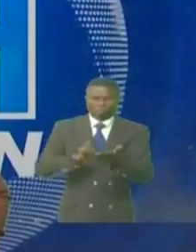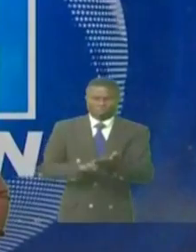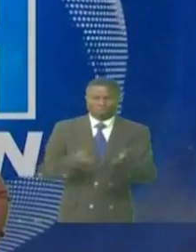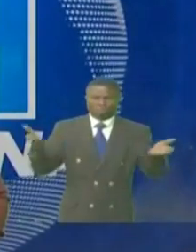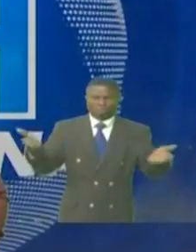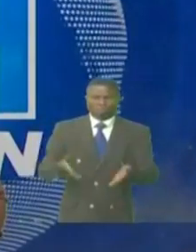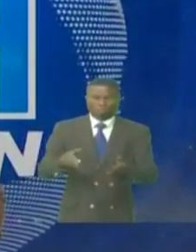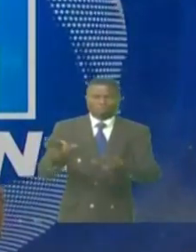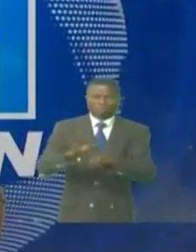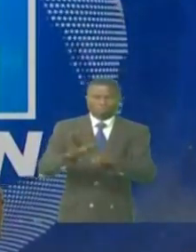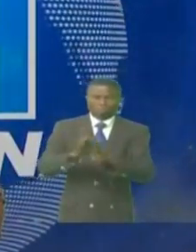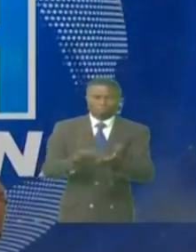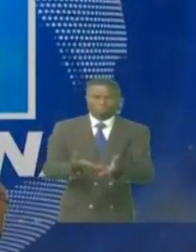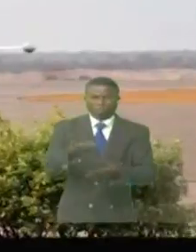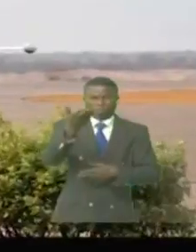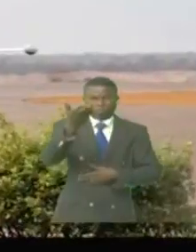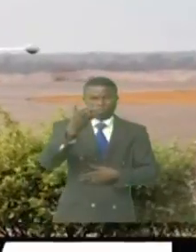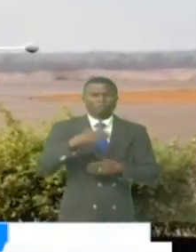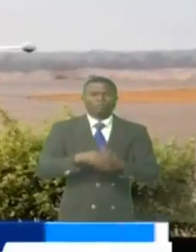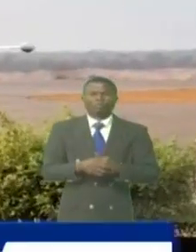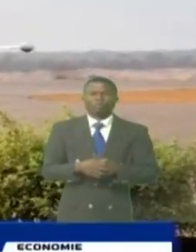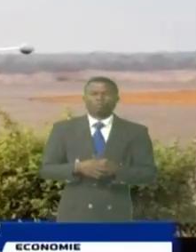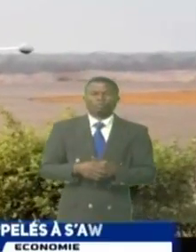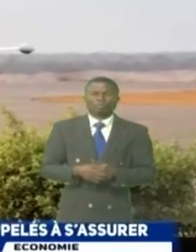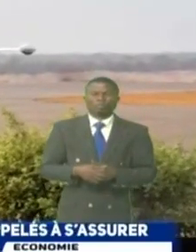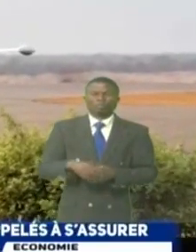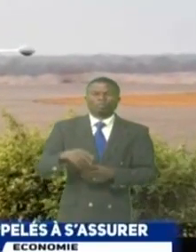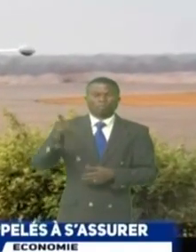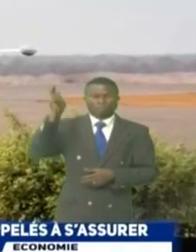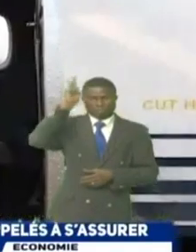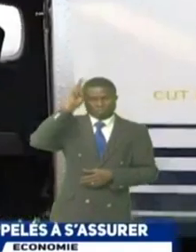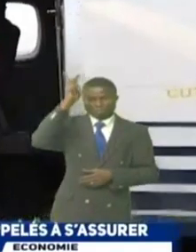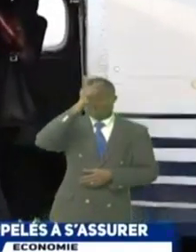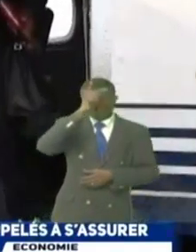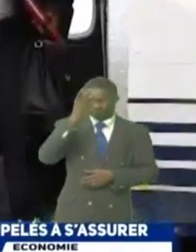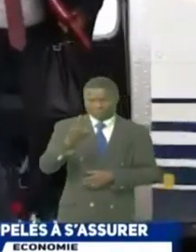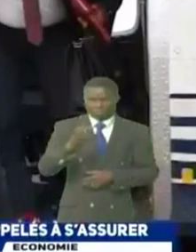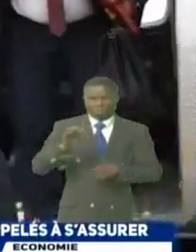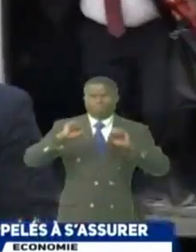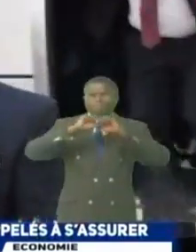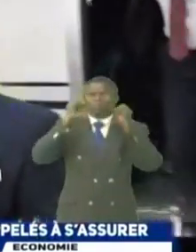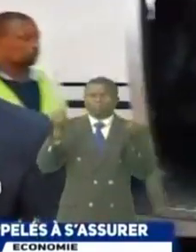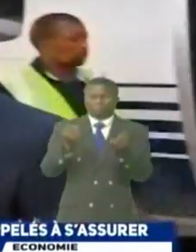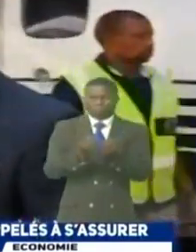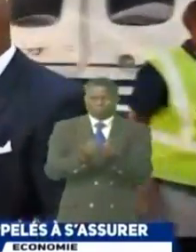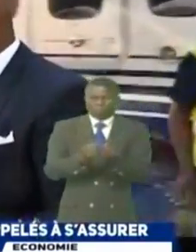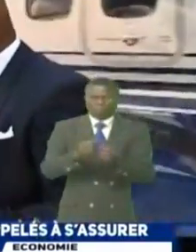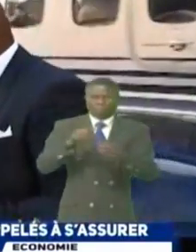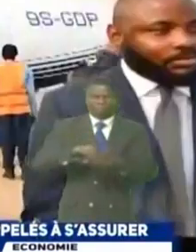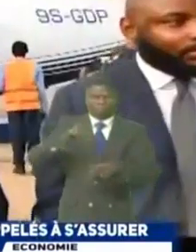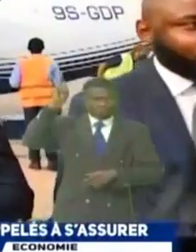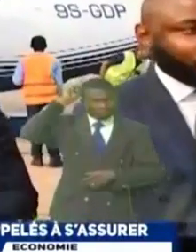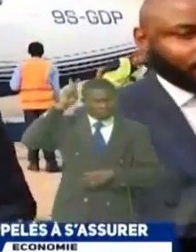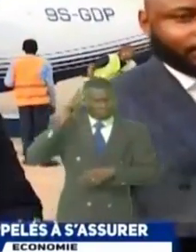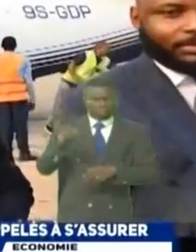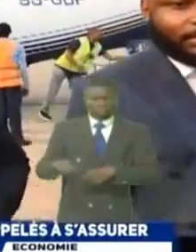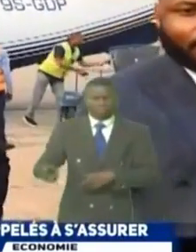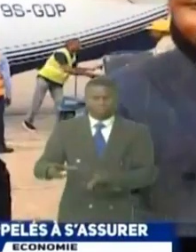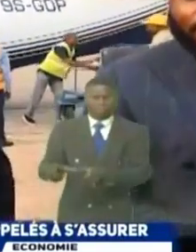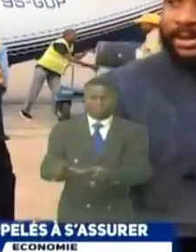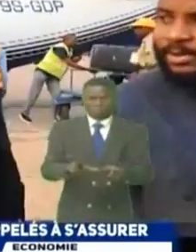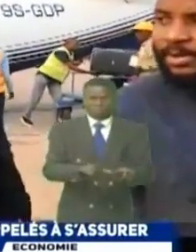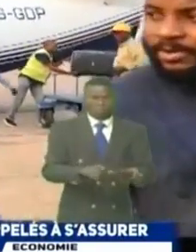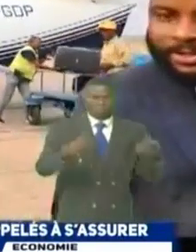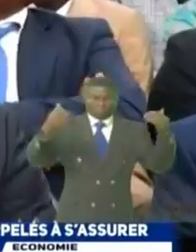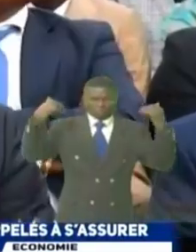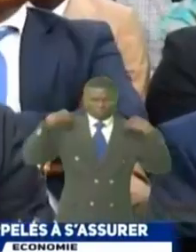cette rencontre. Edith Chalakatala. Au Katanga Business Meeting qui se tient à Kolwezi dans le Lualaba, l'autorité de